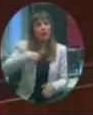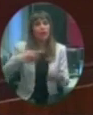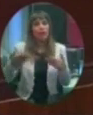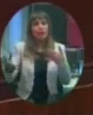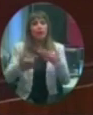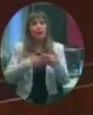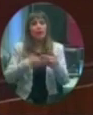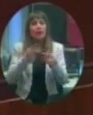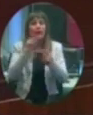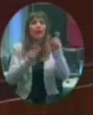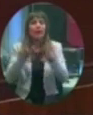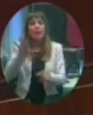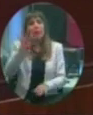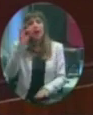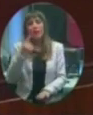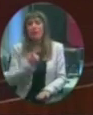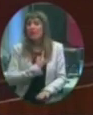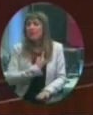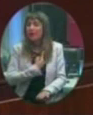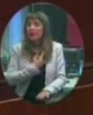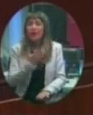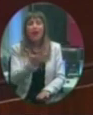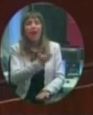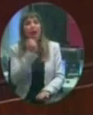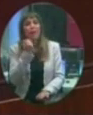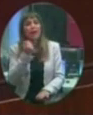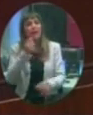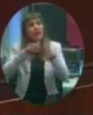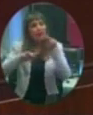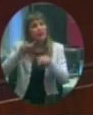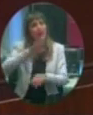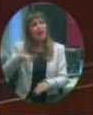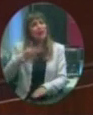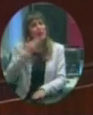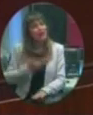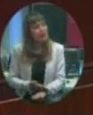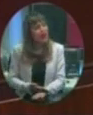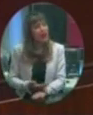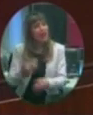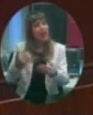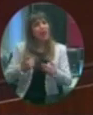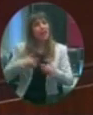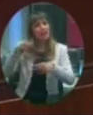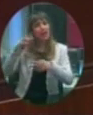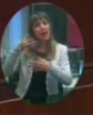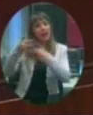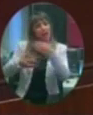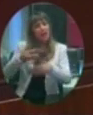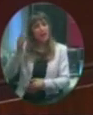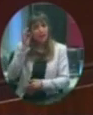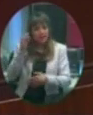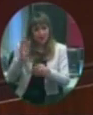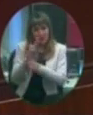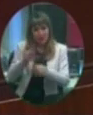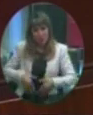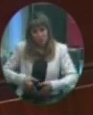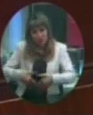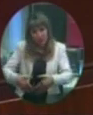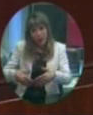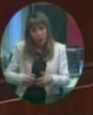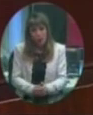ליבנו, לאמץ ילדים בישראל ולהיעזר בהליכי פונדקאות המוסדרים בארץ למעלה מ-20